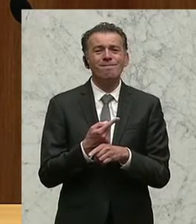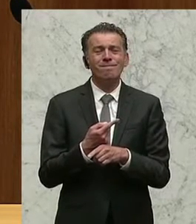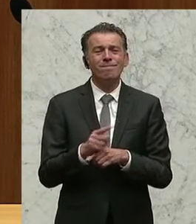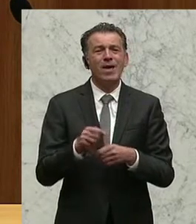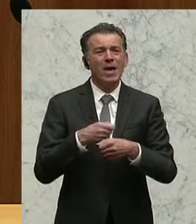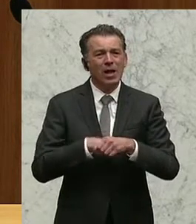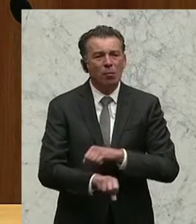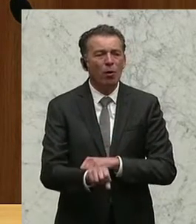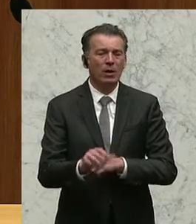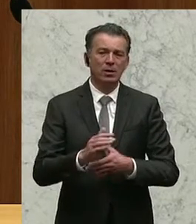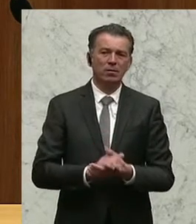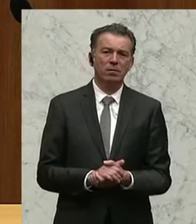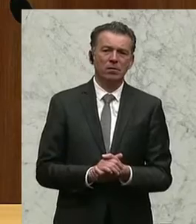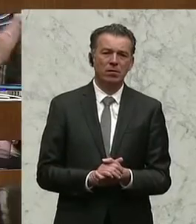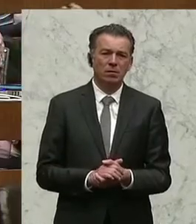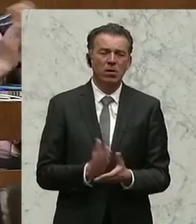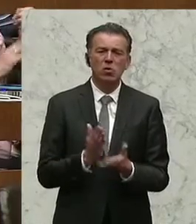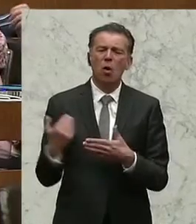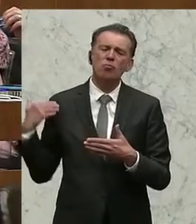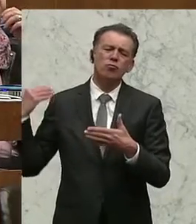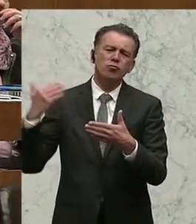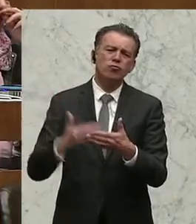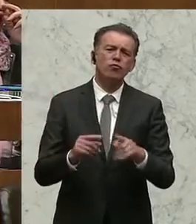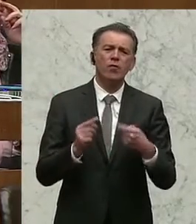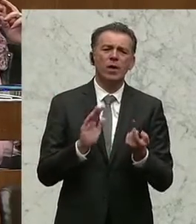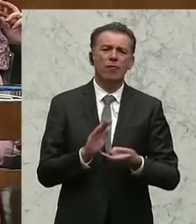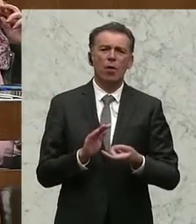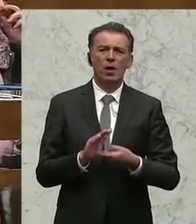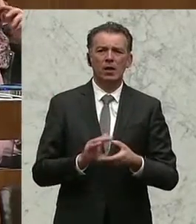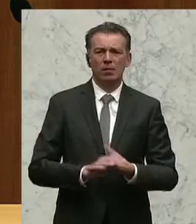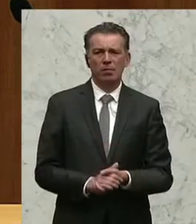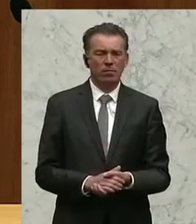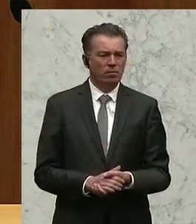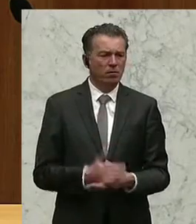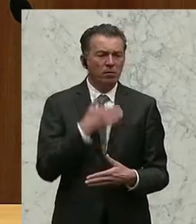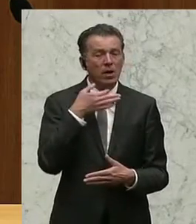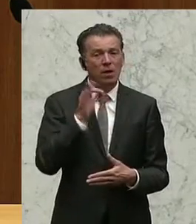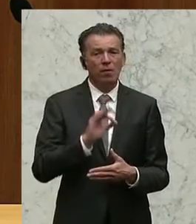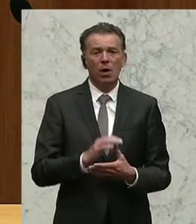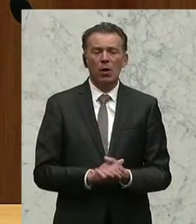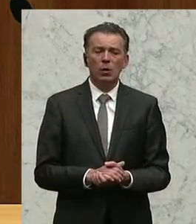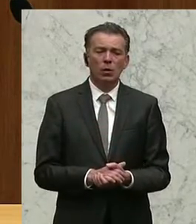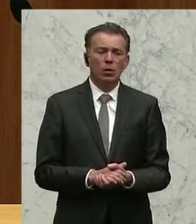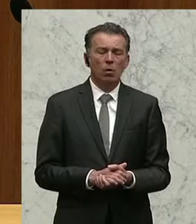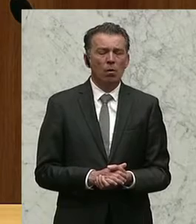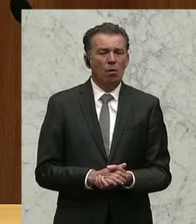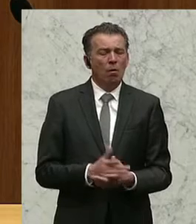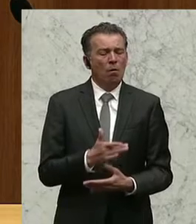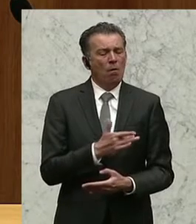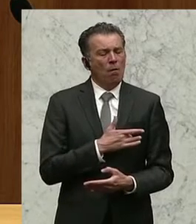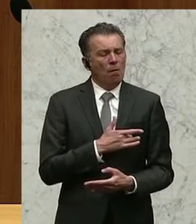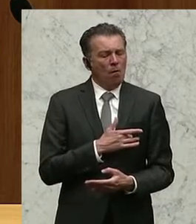haben. Das ist eine langjährige Forderung von uns. Viele Frauen sind da schwer betroffen